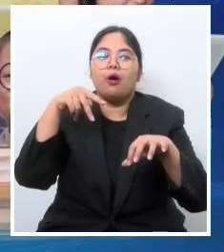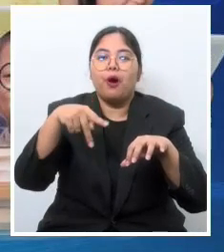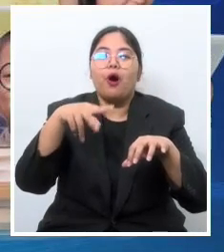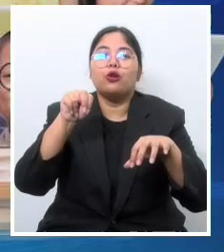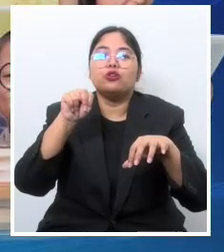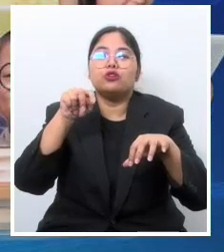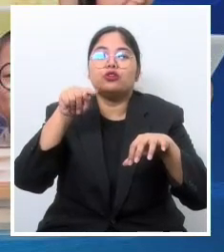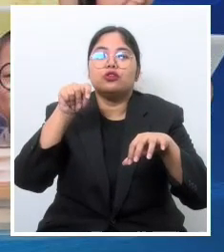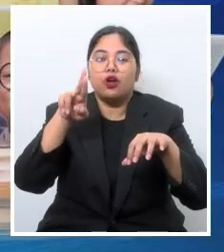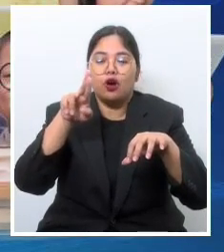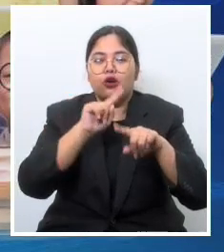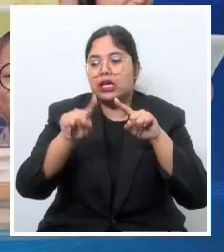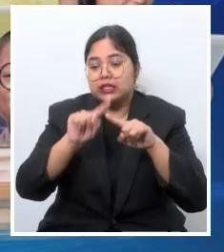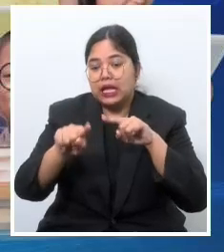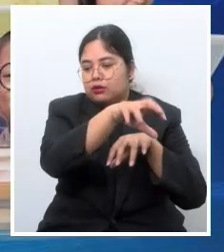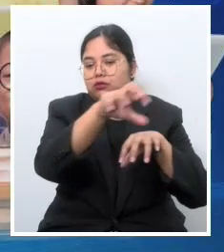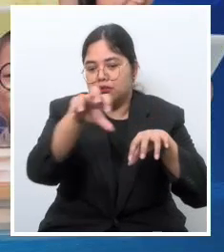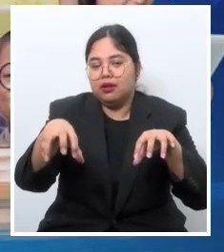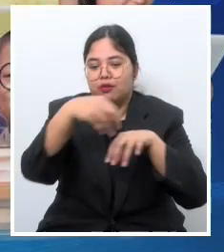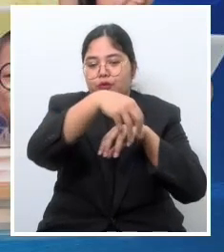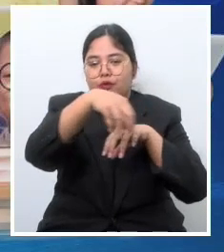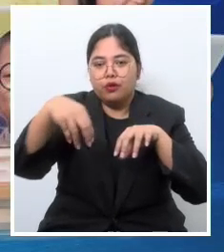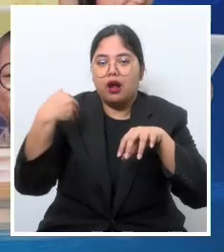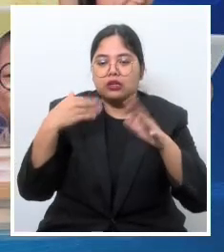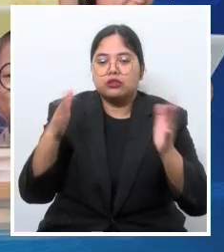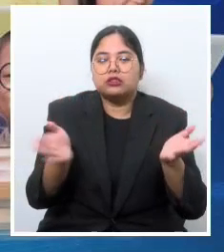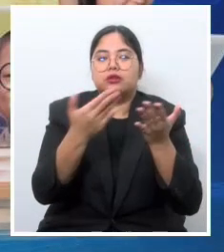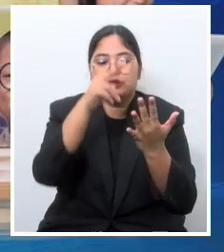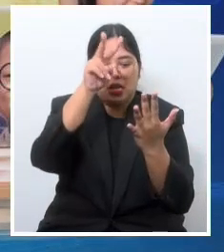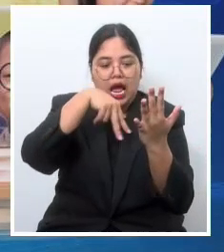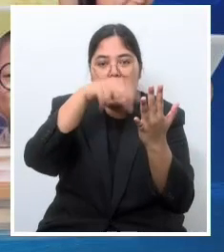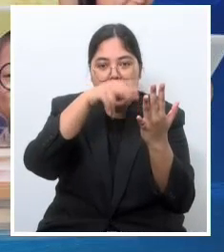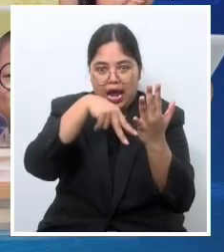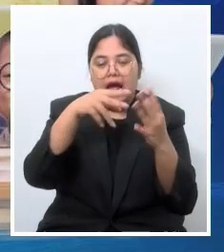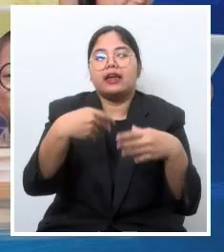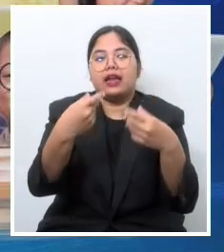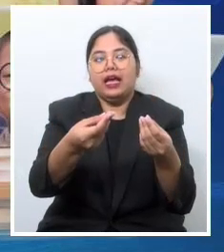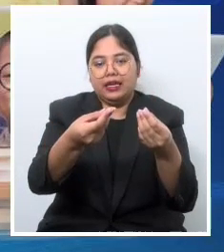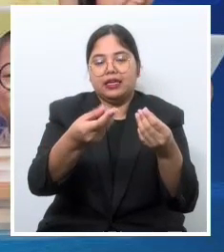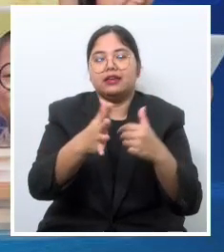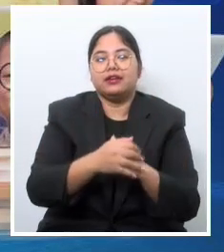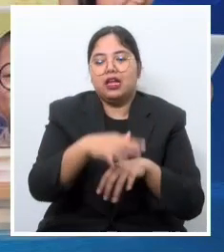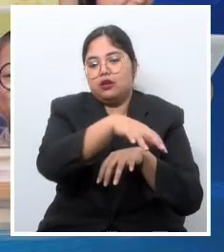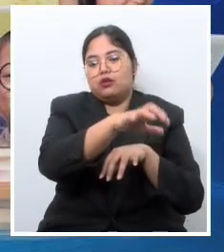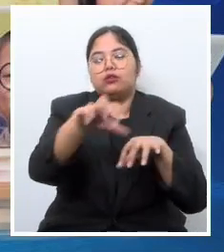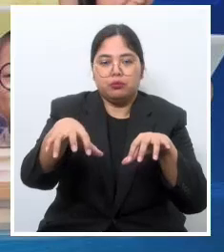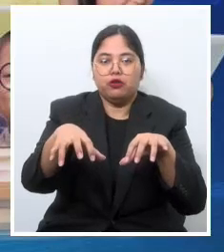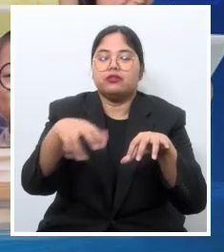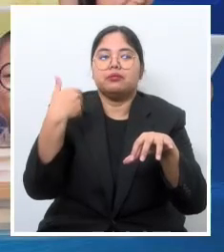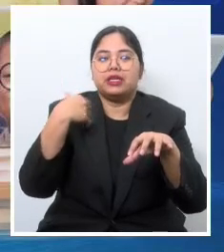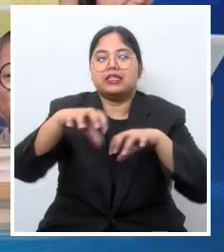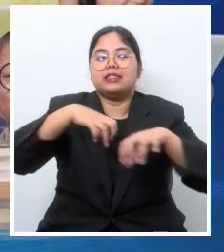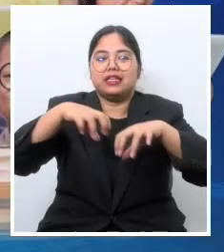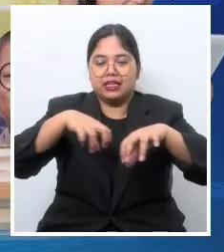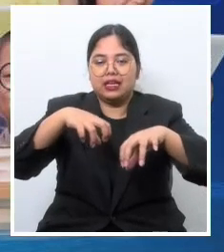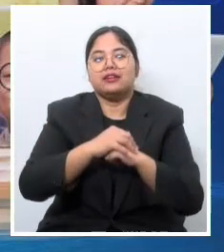เพื่อมอบนโยบายและสร้างการรับรู้การส่งเสริมการอ่านให้แก่สำนักงานเขตพื้นที่การศึกษาและโรงเรียนในสังกัดค่ะขณะนี้จัดงานอยู่ที่